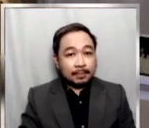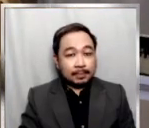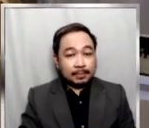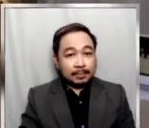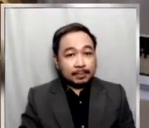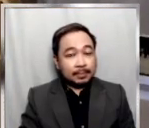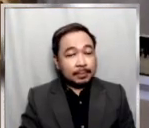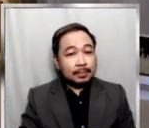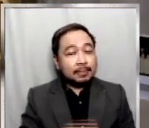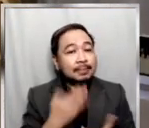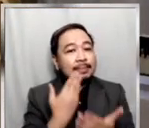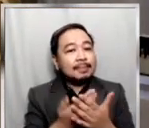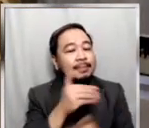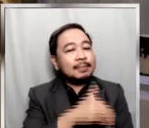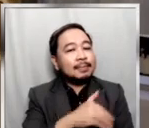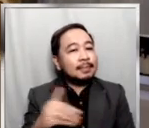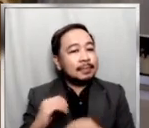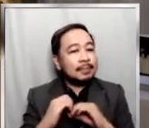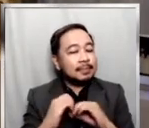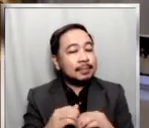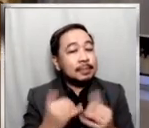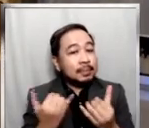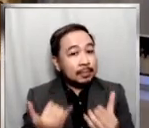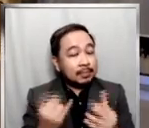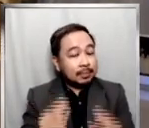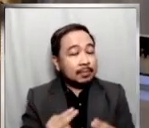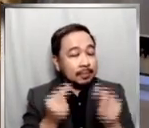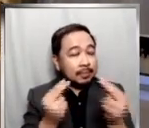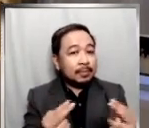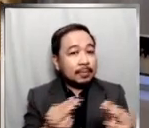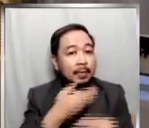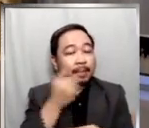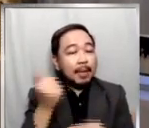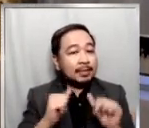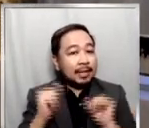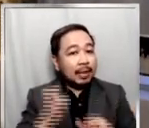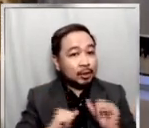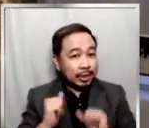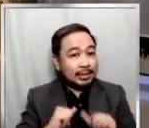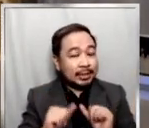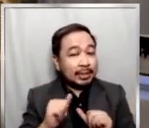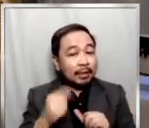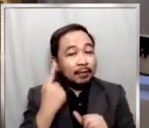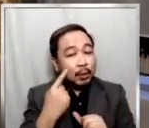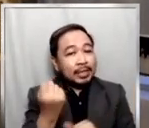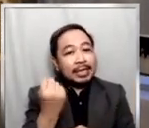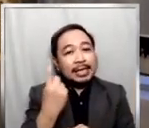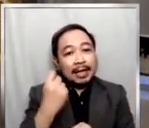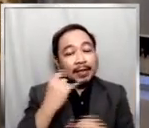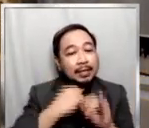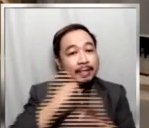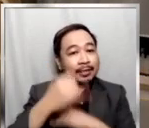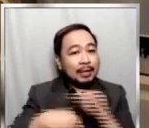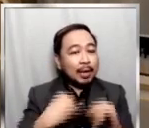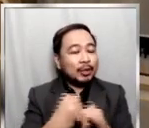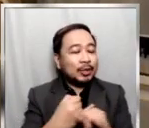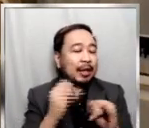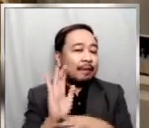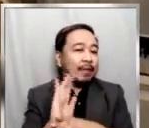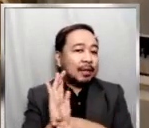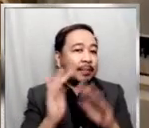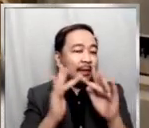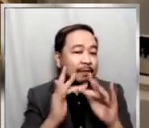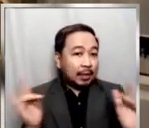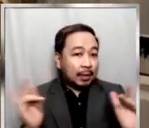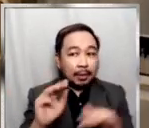Good evening, mga kapuso! Nominated bilang Best Actress si Rita Daniela sa 11th International Film Festival Manhattan sa New